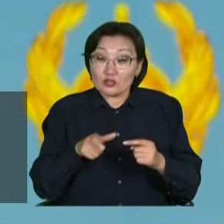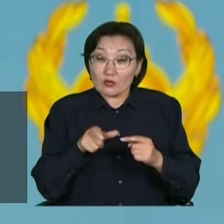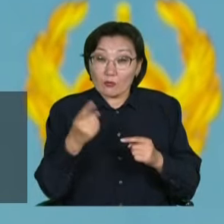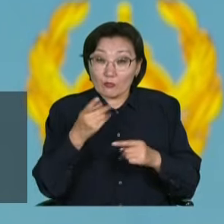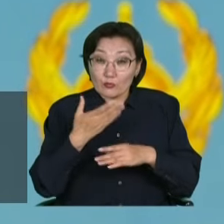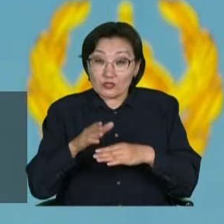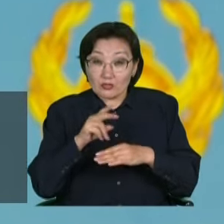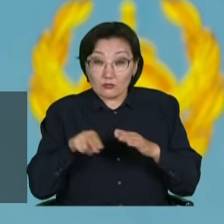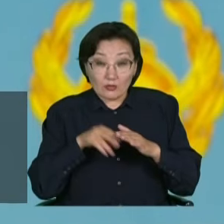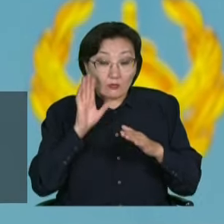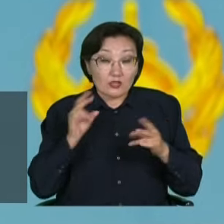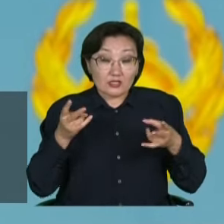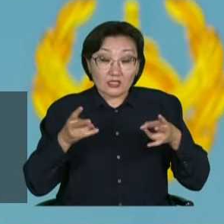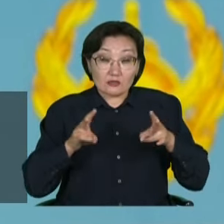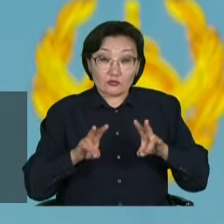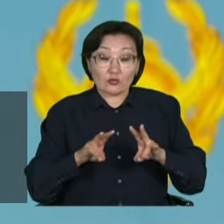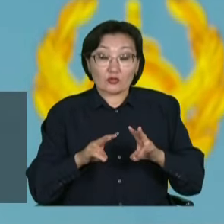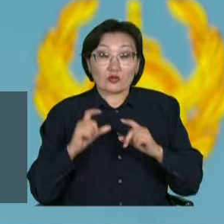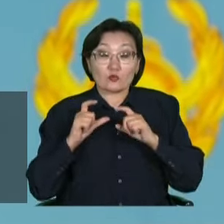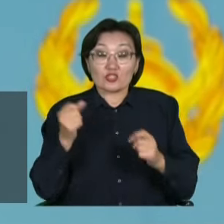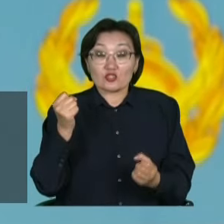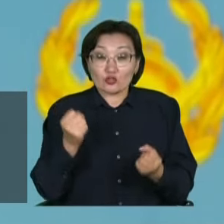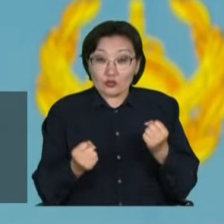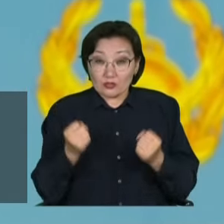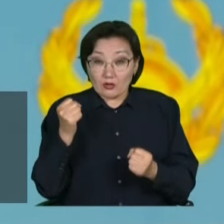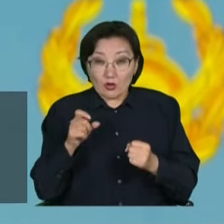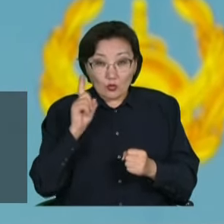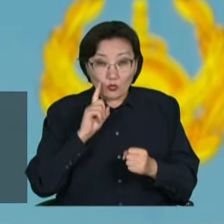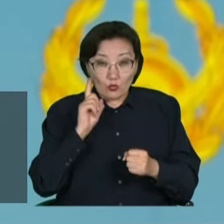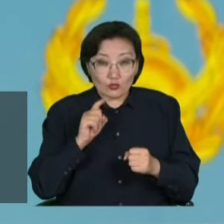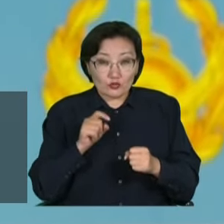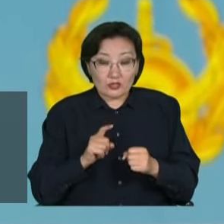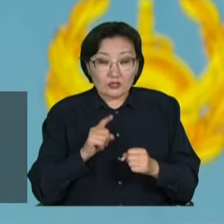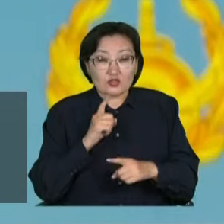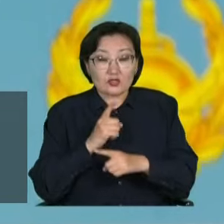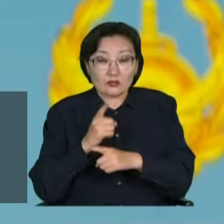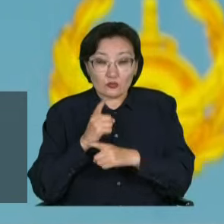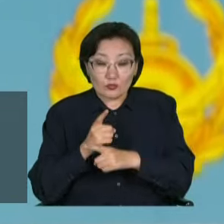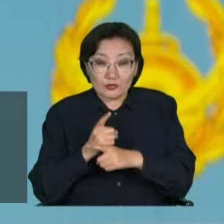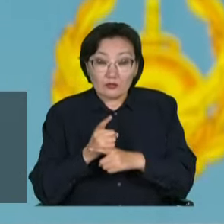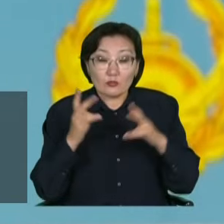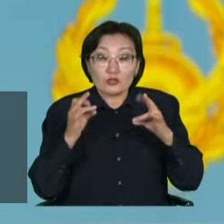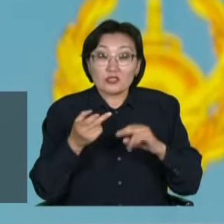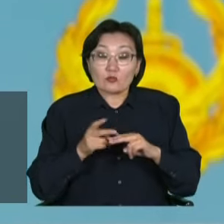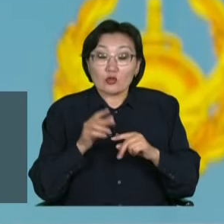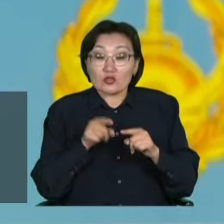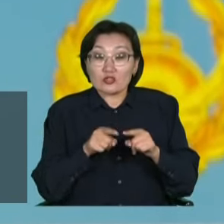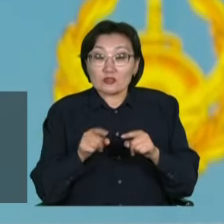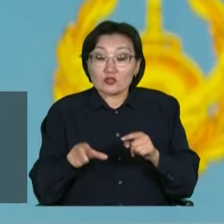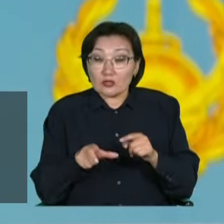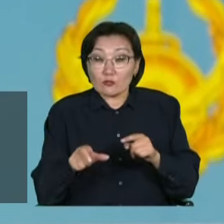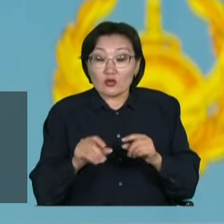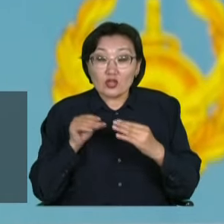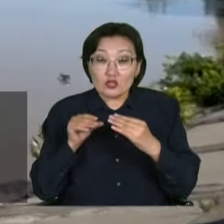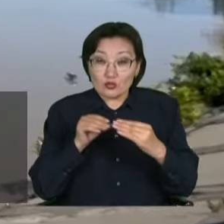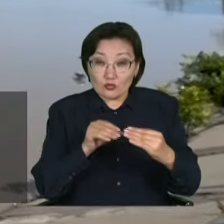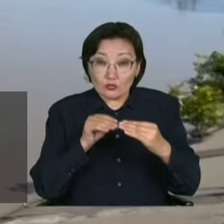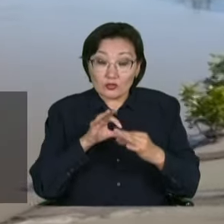бөлігін су шаюына байланысты жүк көліктеріне уақытша шектеу енгізілді. Алайда бұл арамен жеңіл көліктер